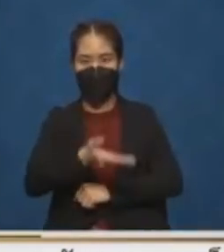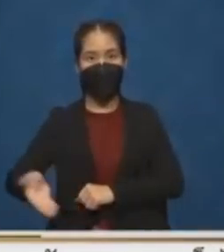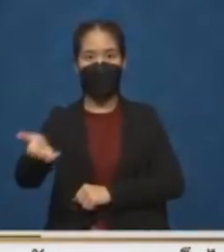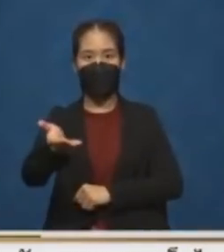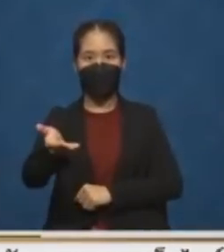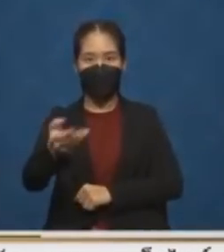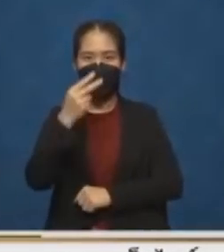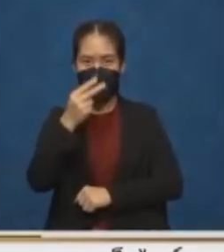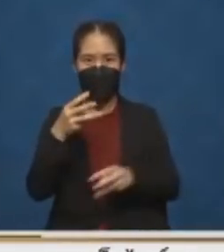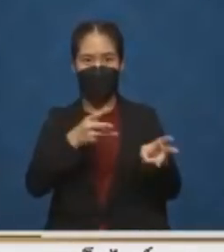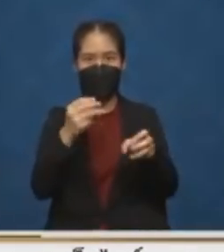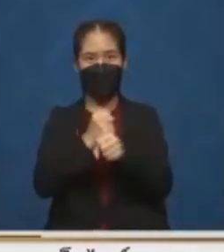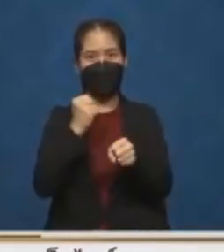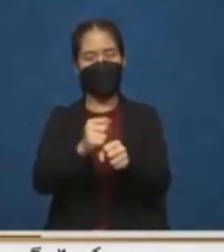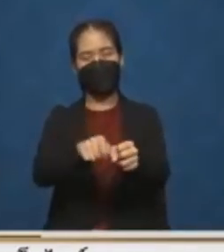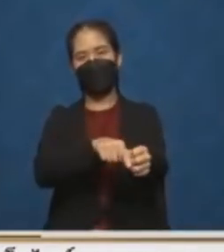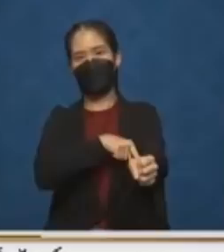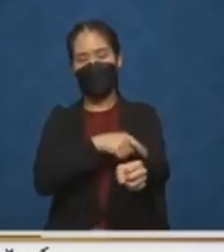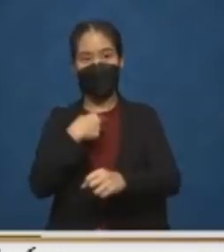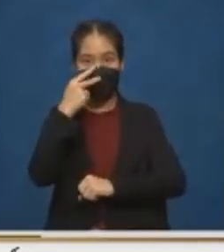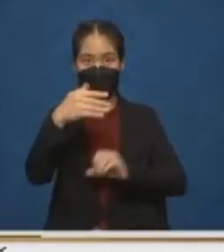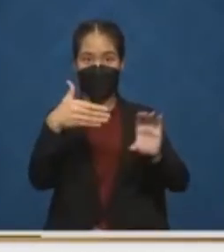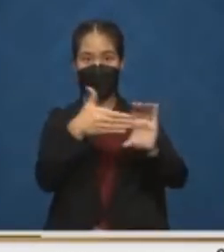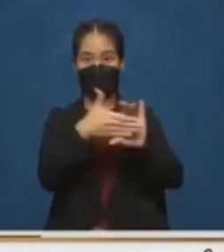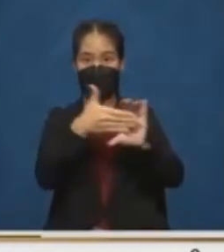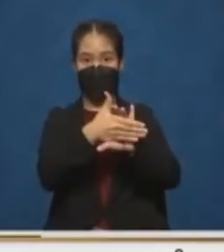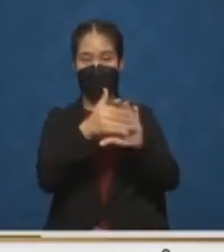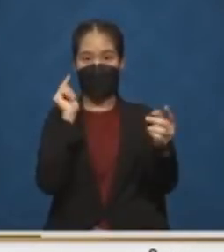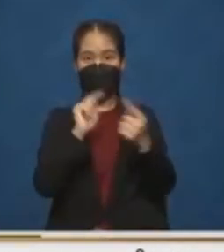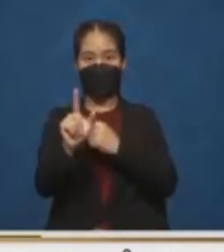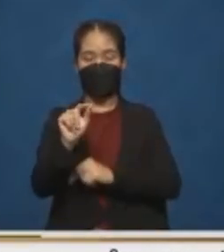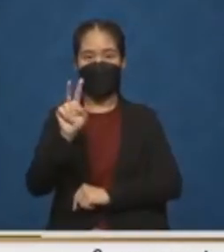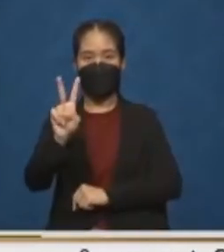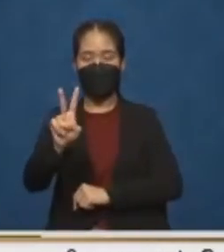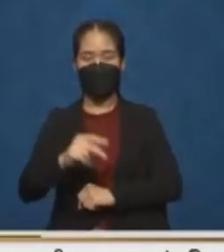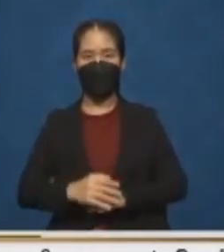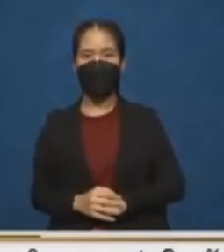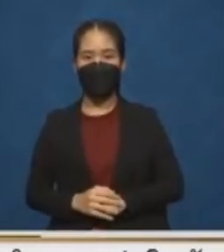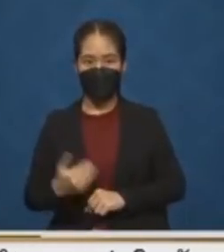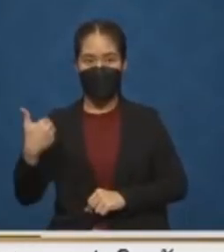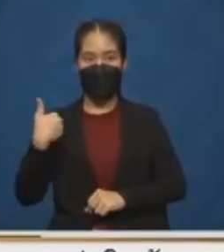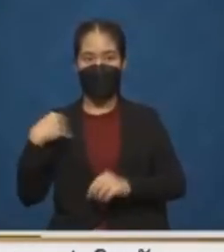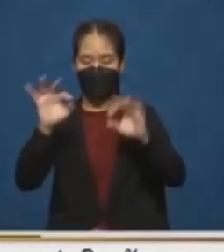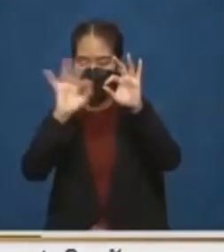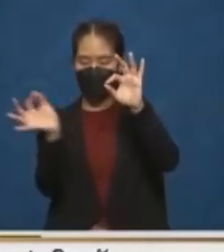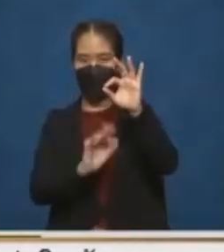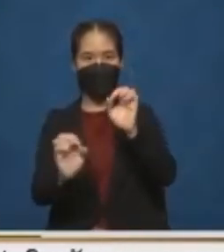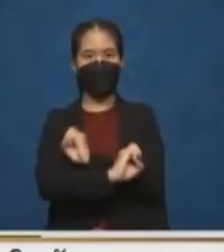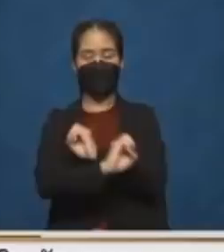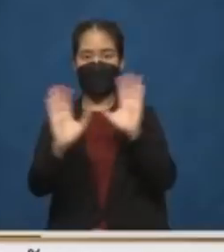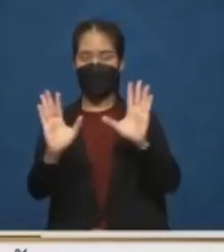านท่ประทานดูสไลด์ที่ 22 นะครับจะมีข้อความชัดเจนนะครับว